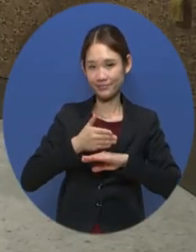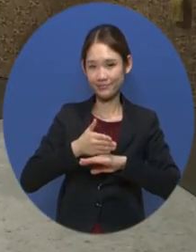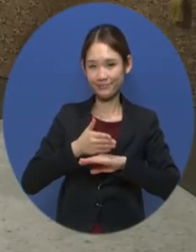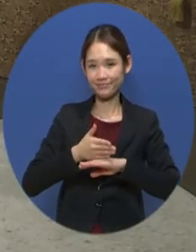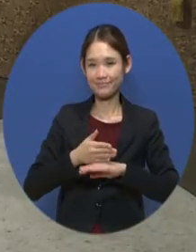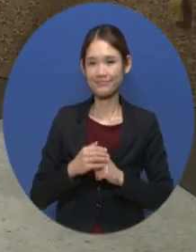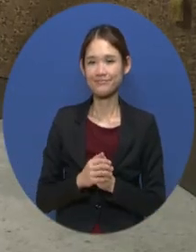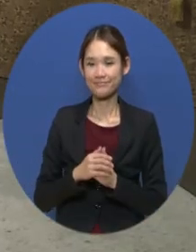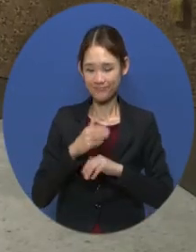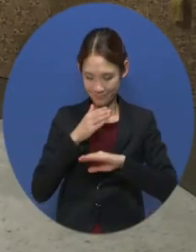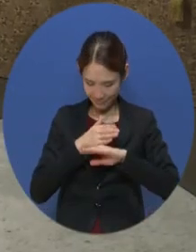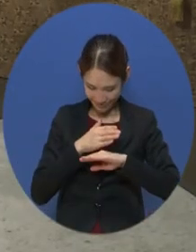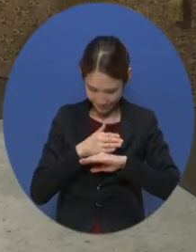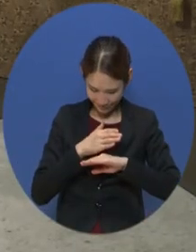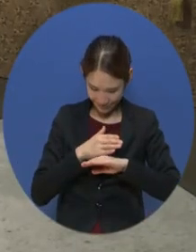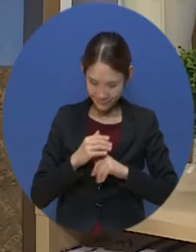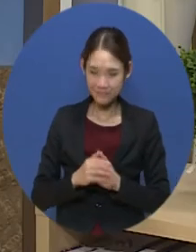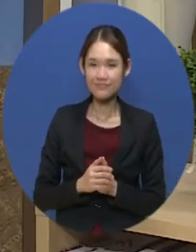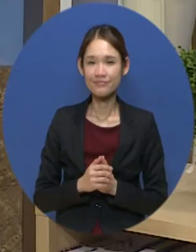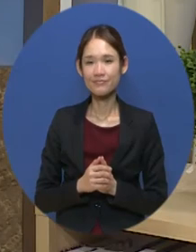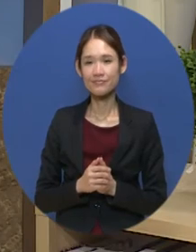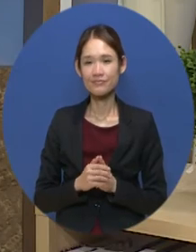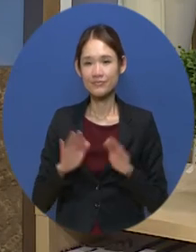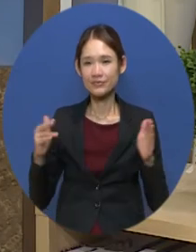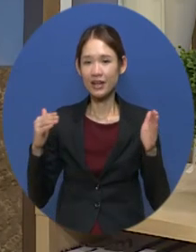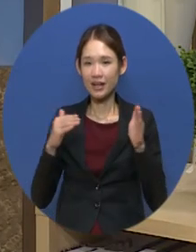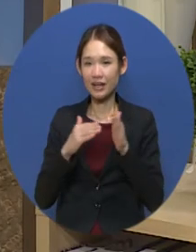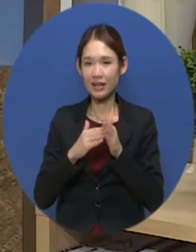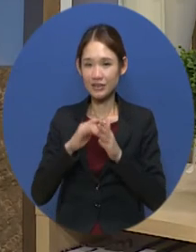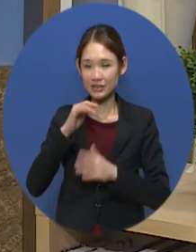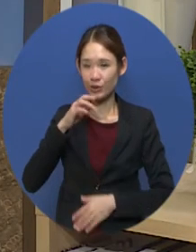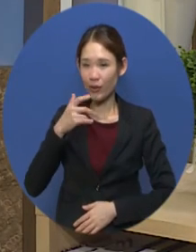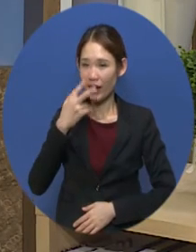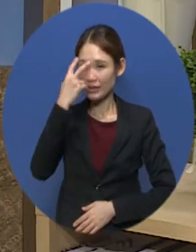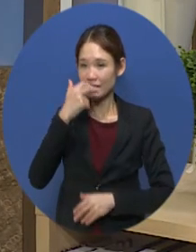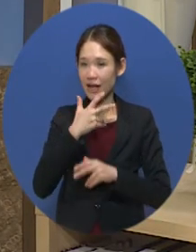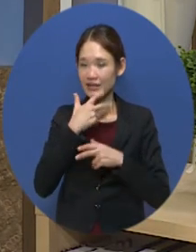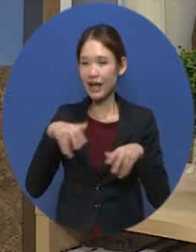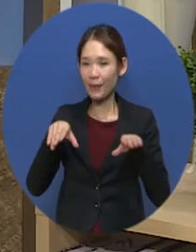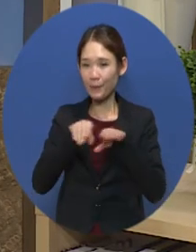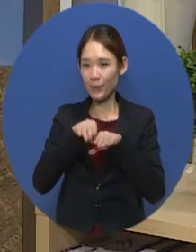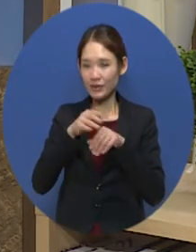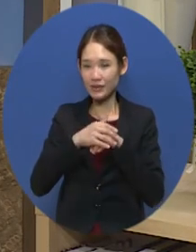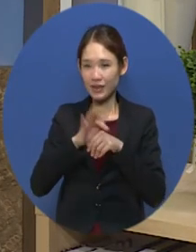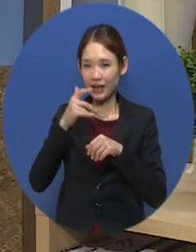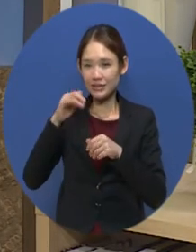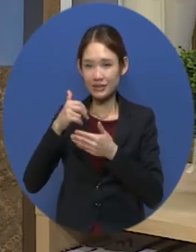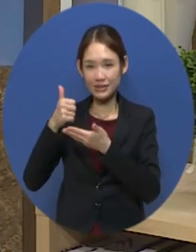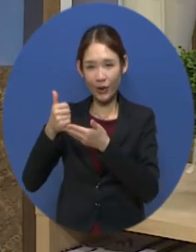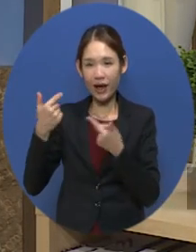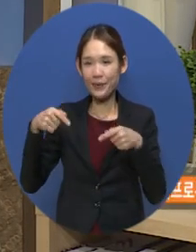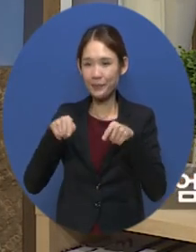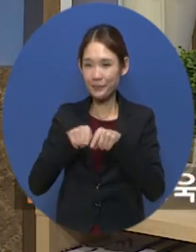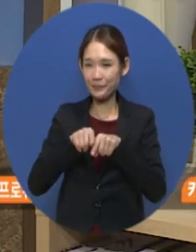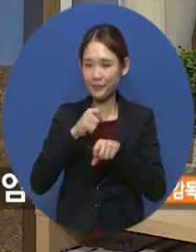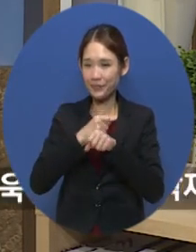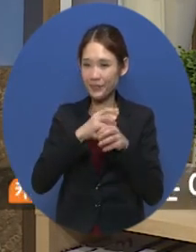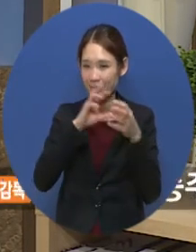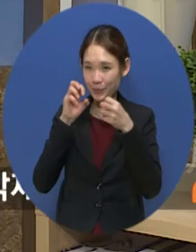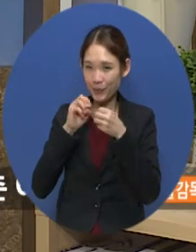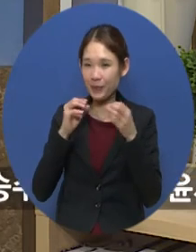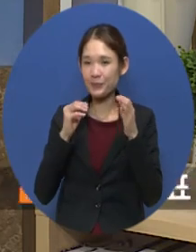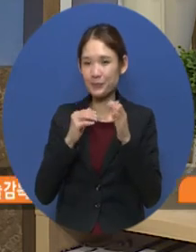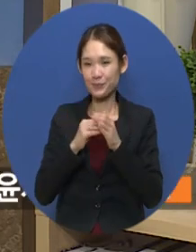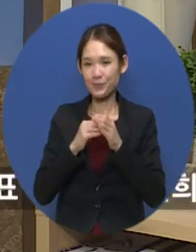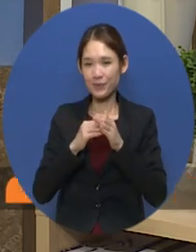감사드립니다. 네, 고맙습니다. 네, 지금까지 실로암 시각장애인 복지관의 한승진 팀장님과 함께 이야기